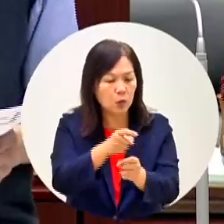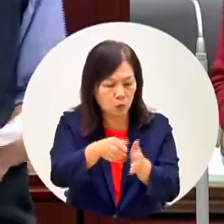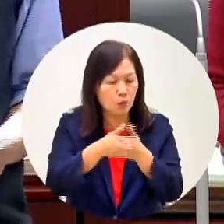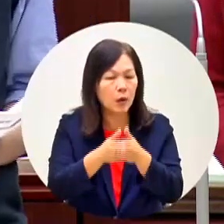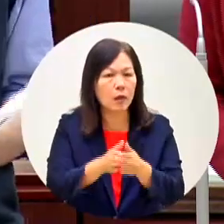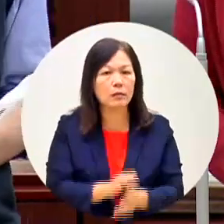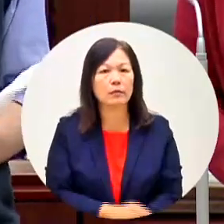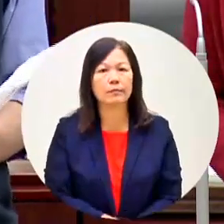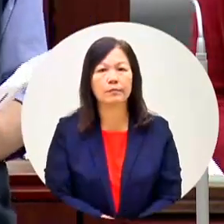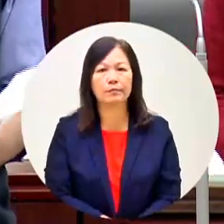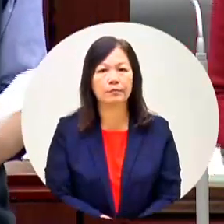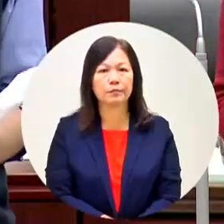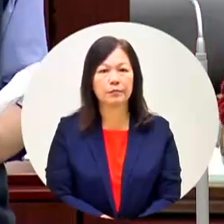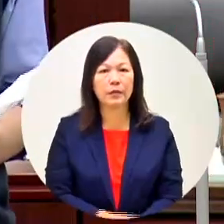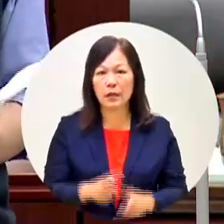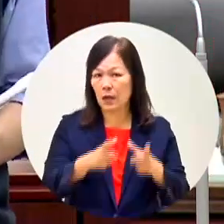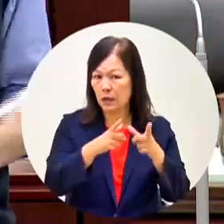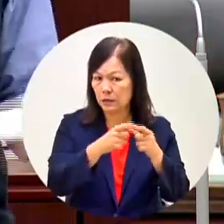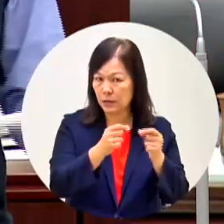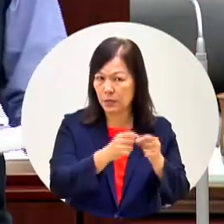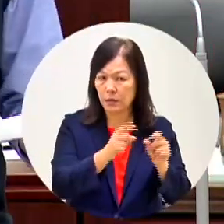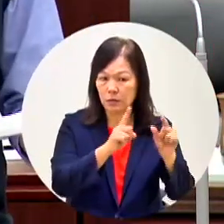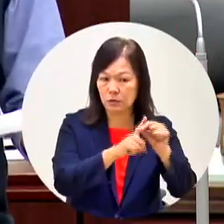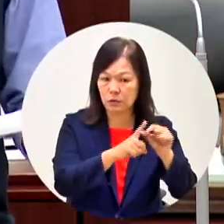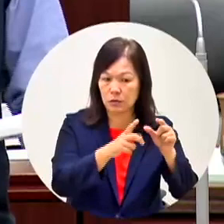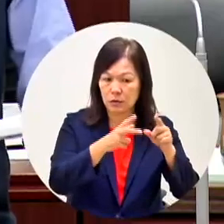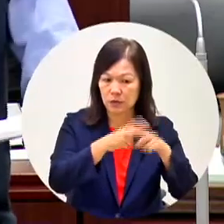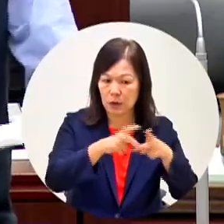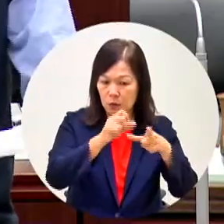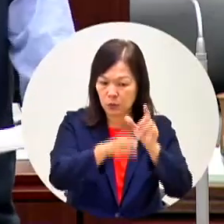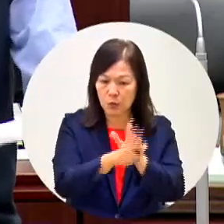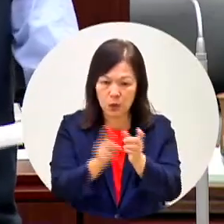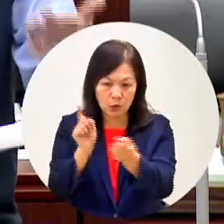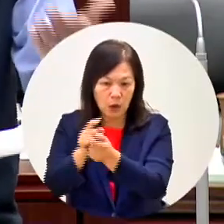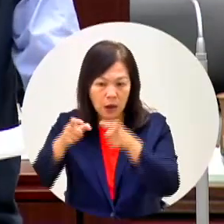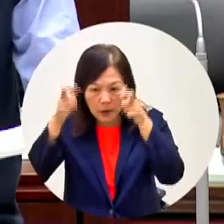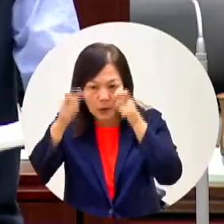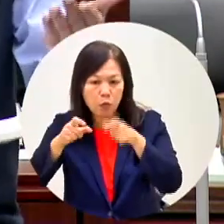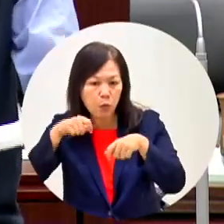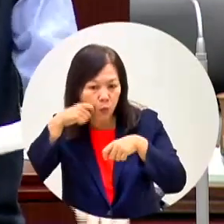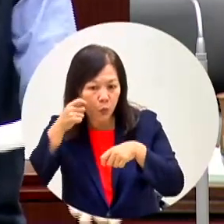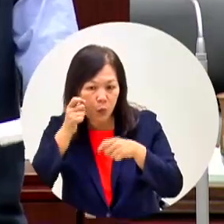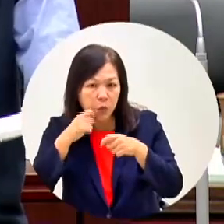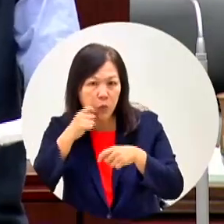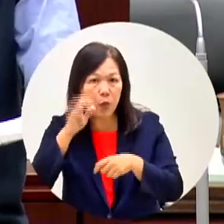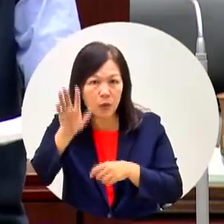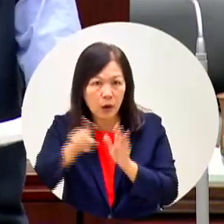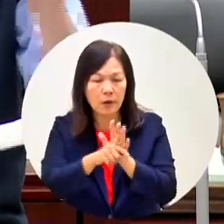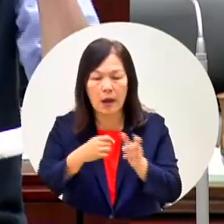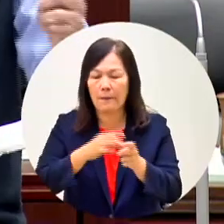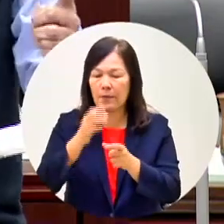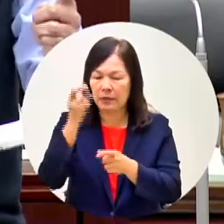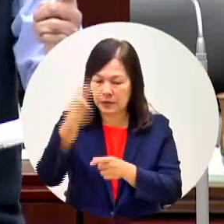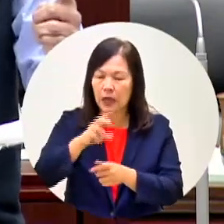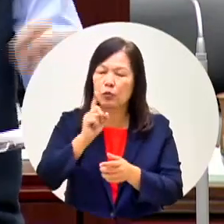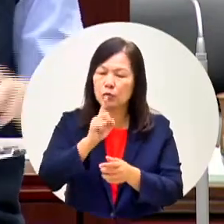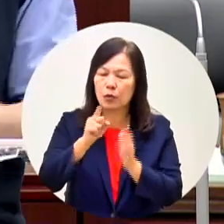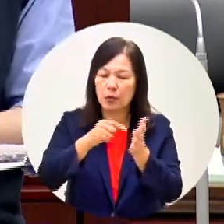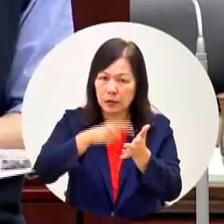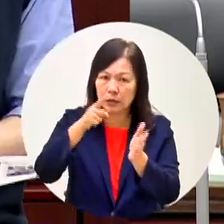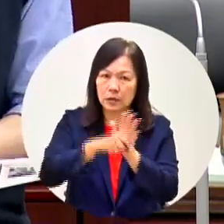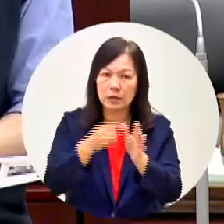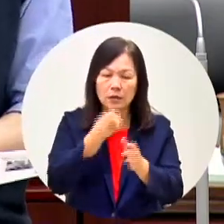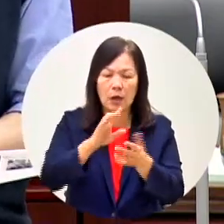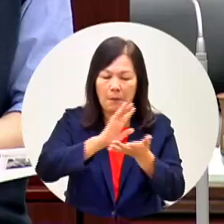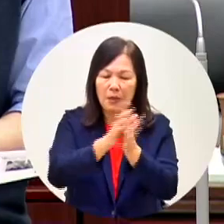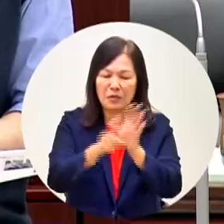企业对我们高雄产生兴趣。我再重复一遍，百年来高雄从来没有台湾的重心过，第一次，所